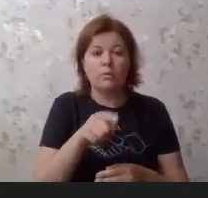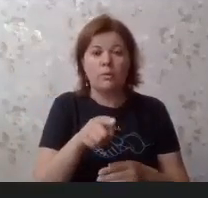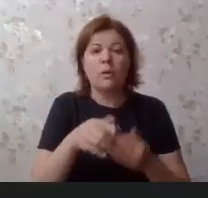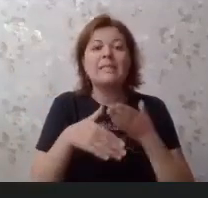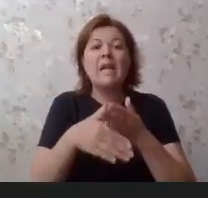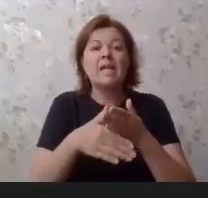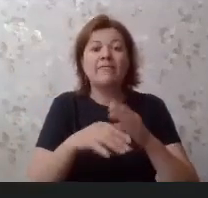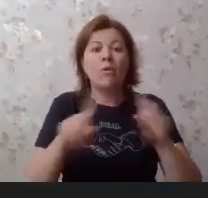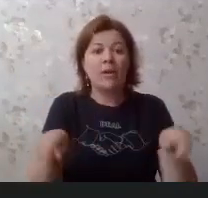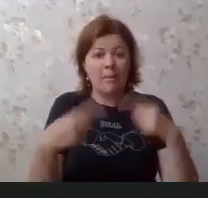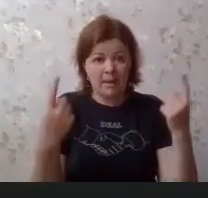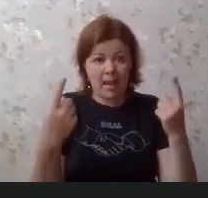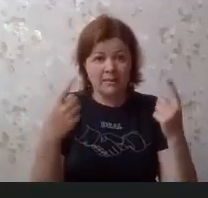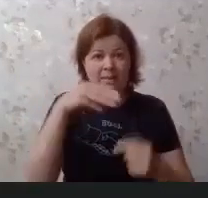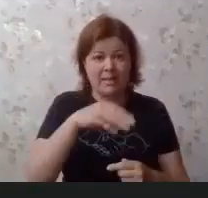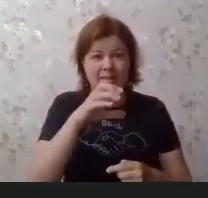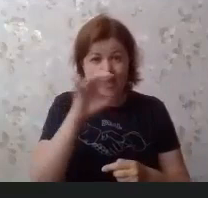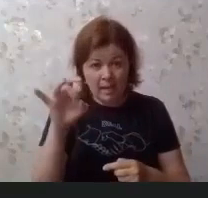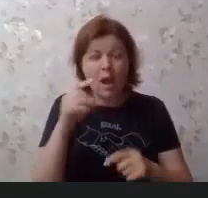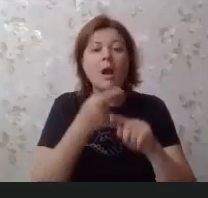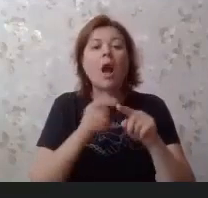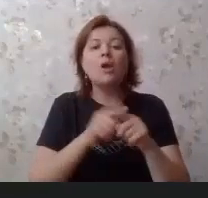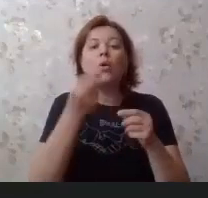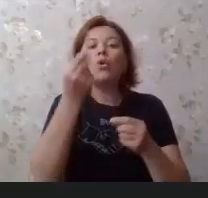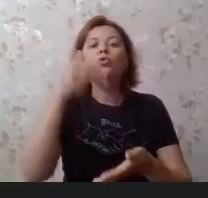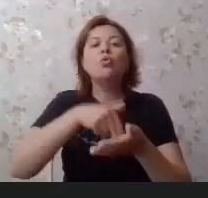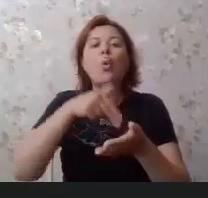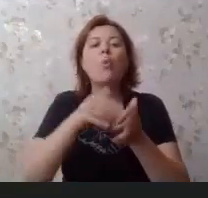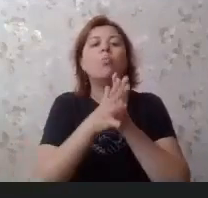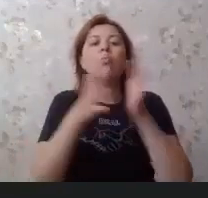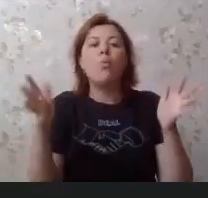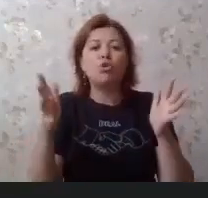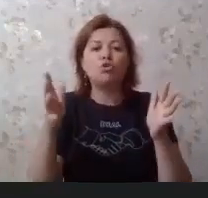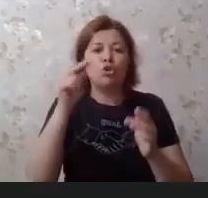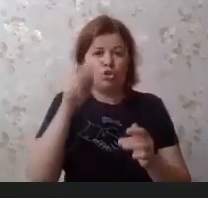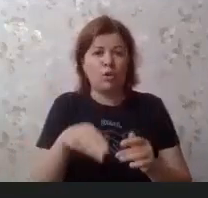средство реабилитации, которое стоит дороже, чем рассчитан